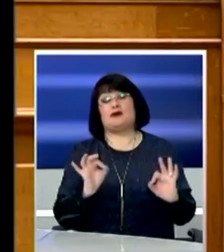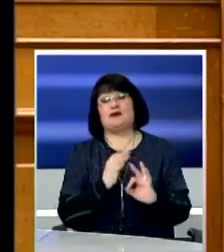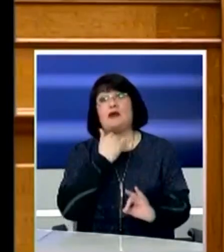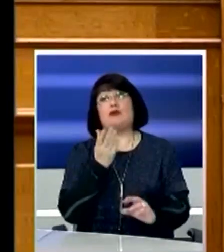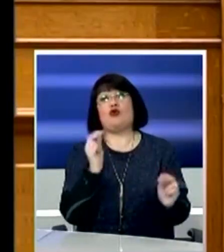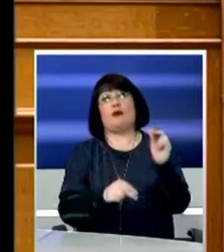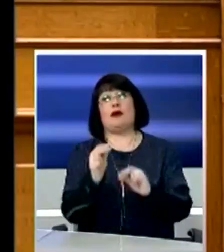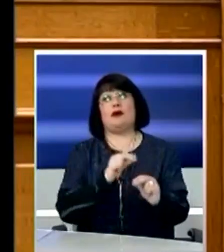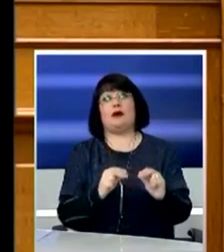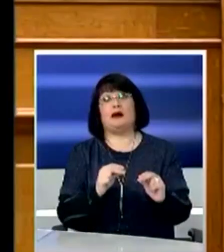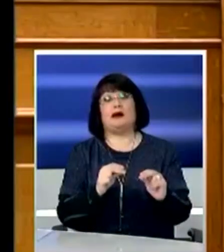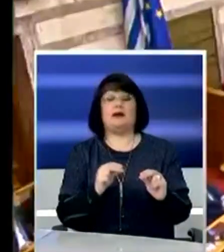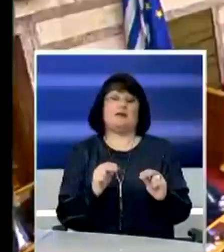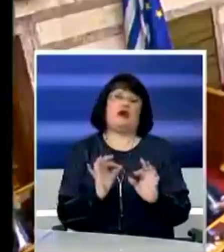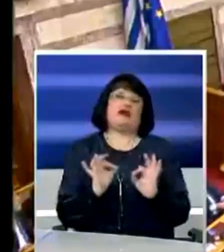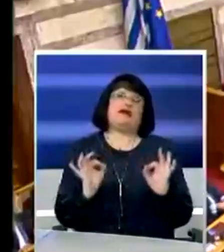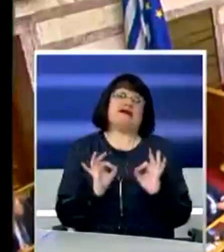ψηφίσουμε